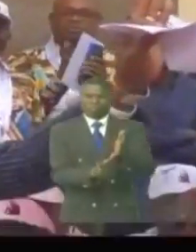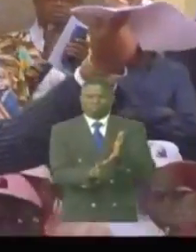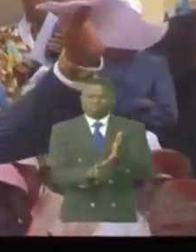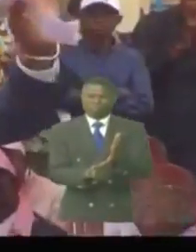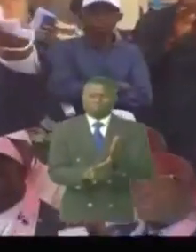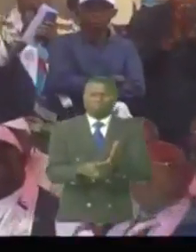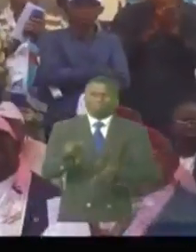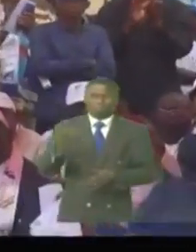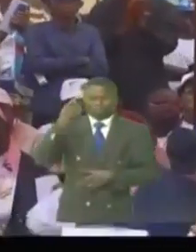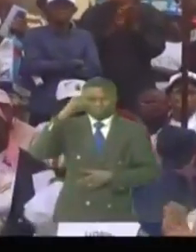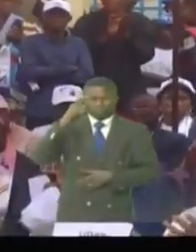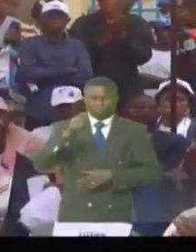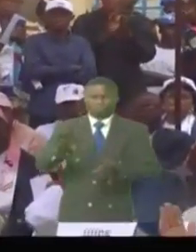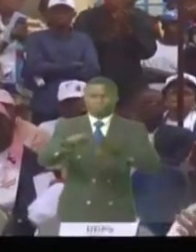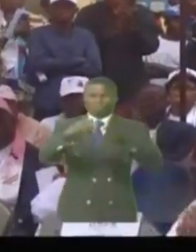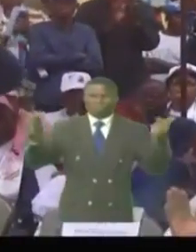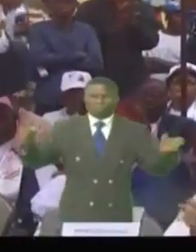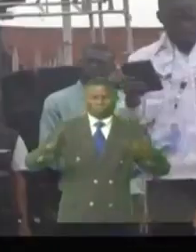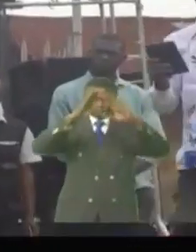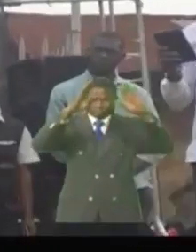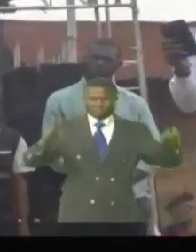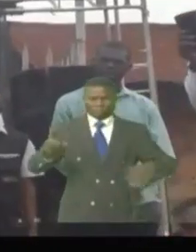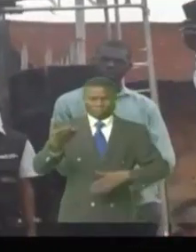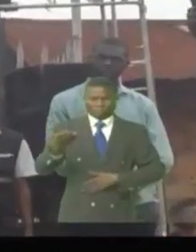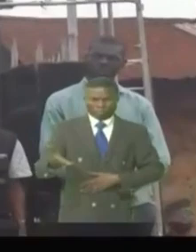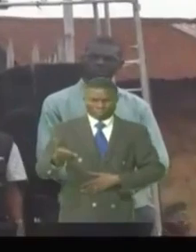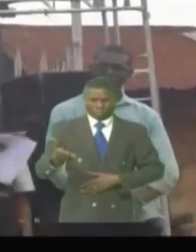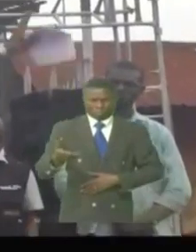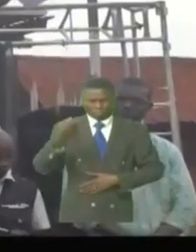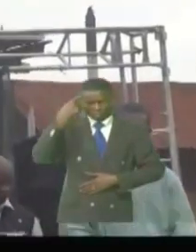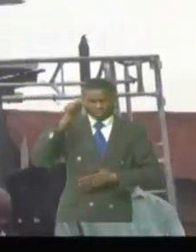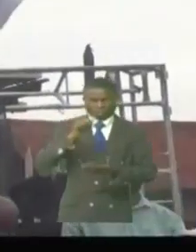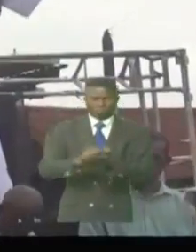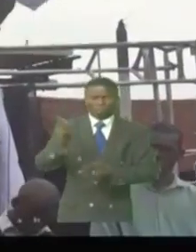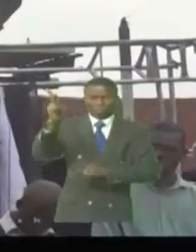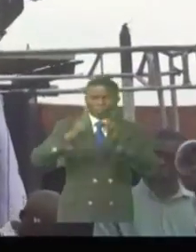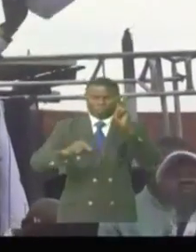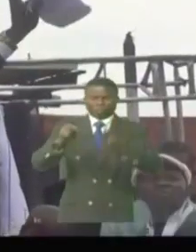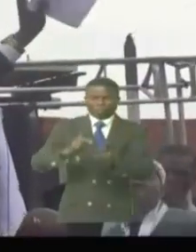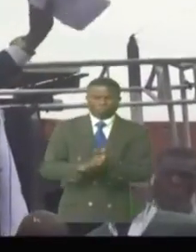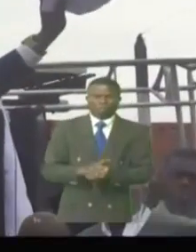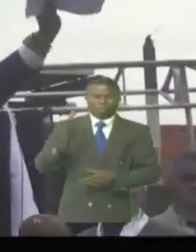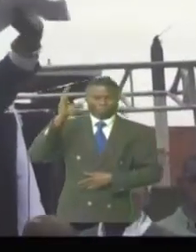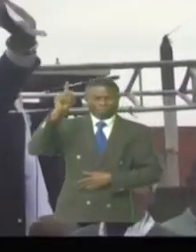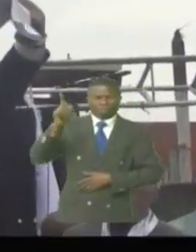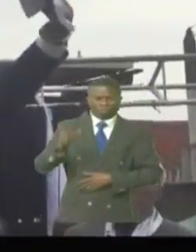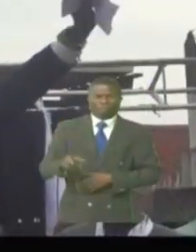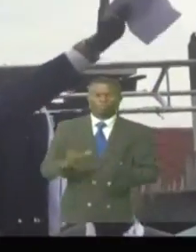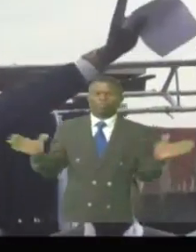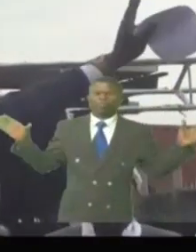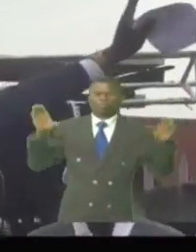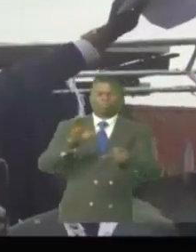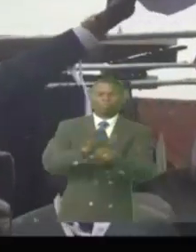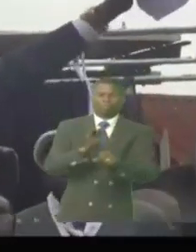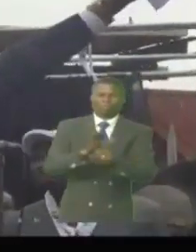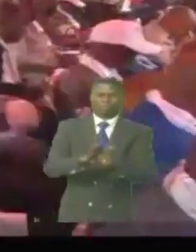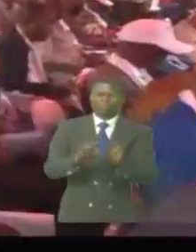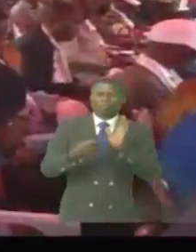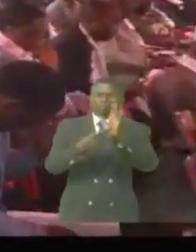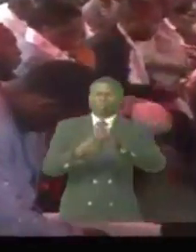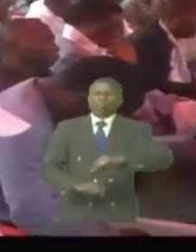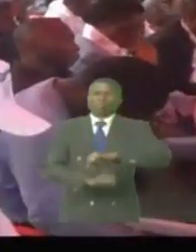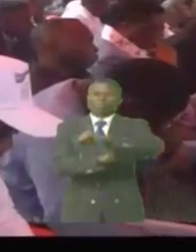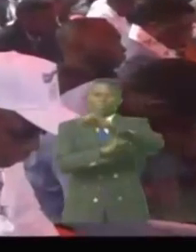Tezo pour l'inauguration de cette bâtisse. À cet effet, la population de Ngandajika s'est mobilisée pour marquer son